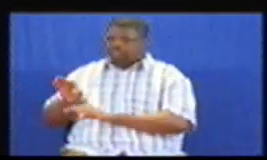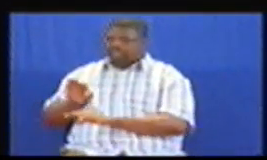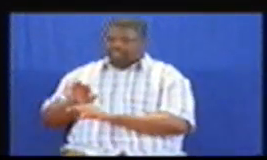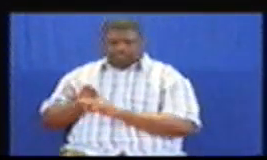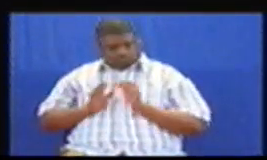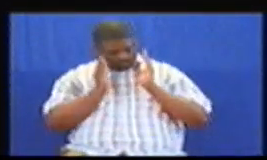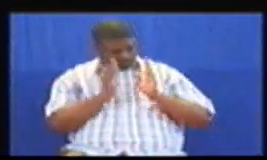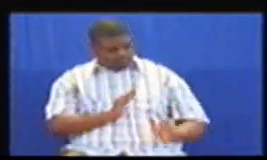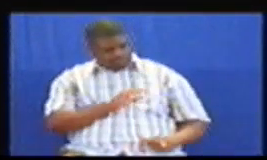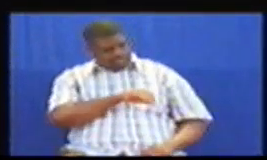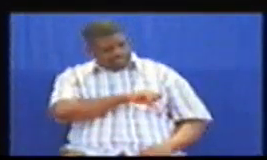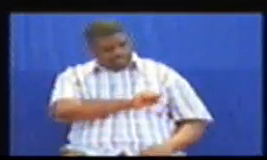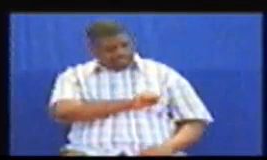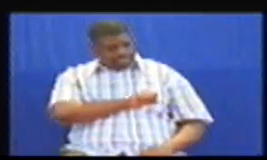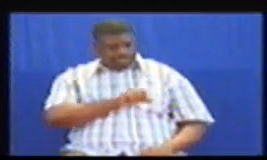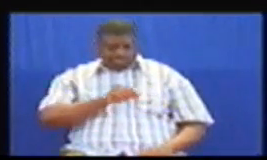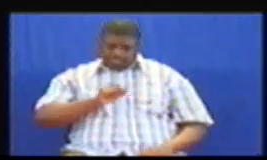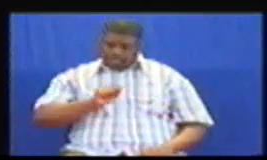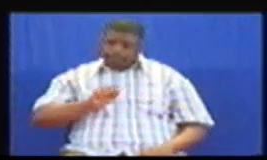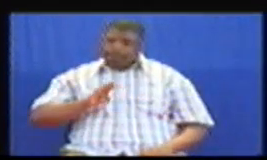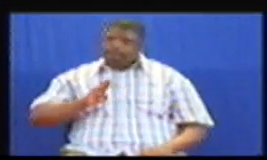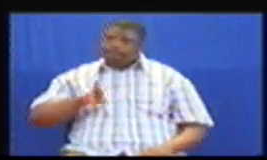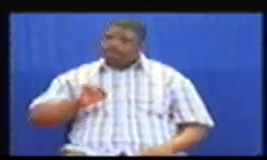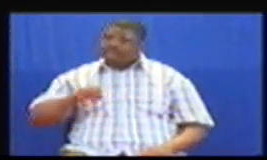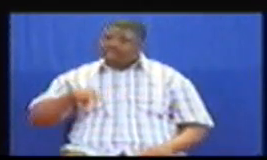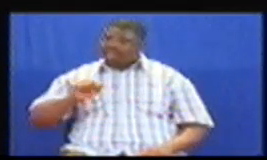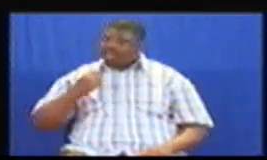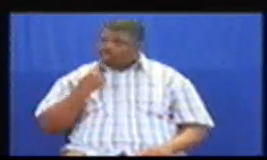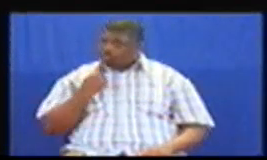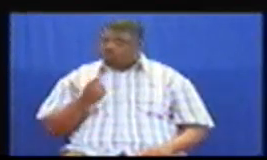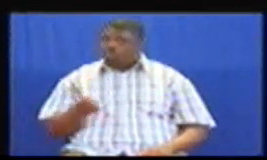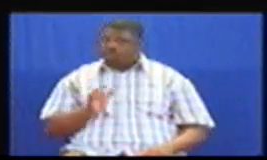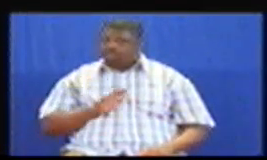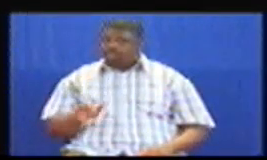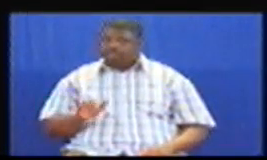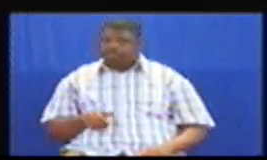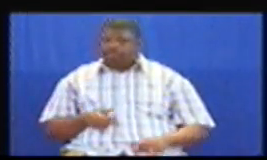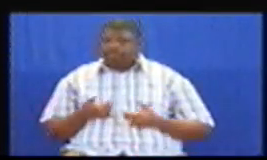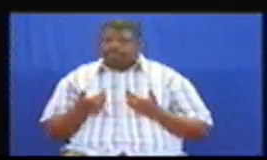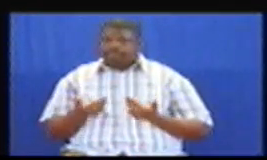Sabrina ameligusia jambo hilo pia. Sasa